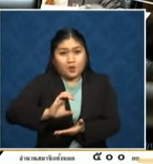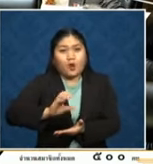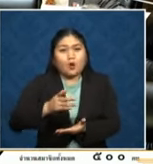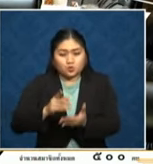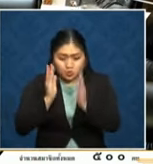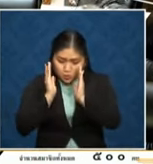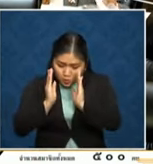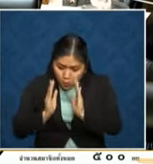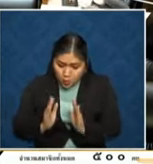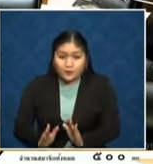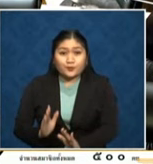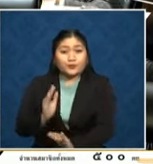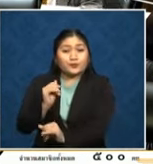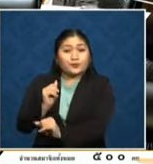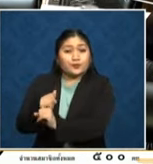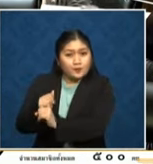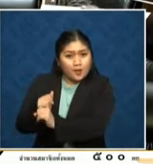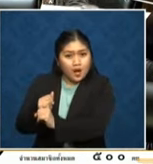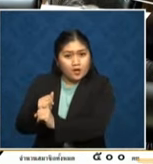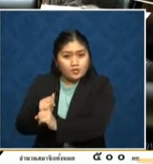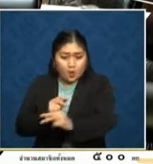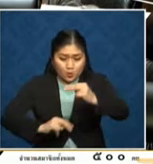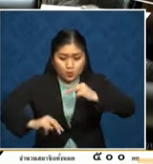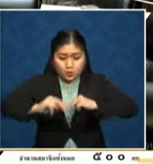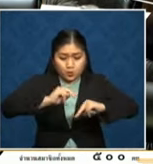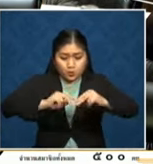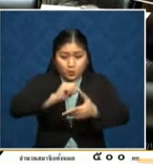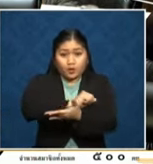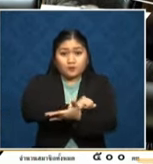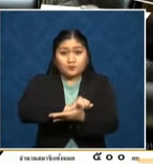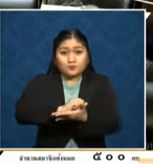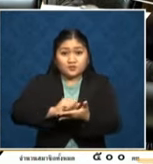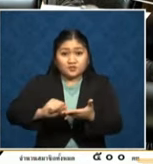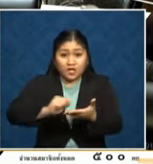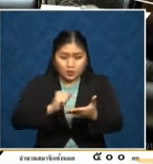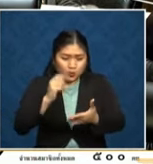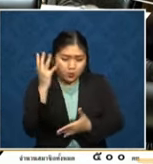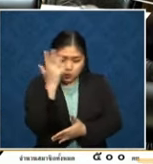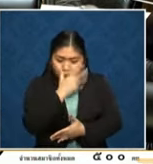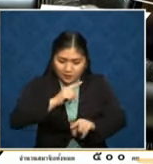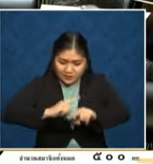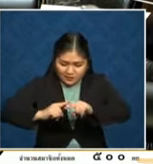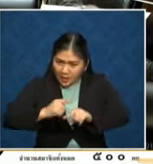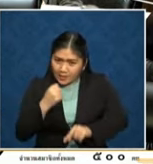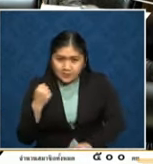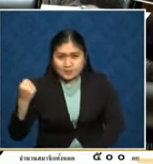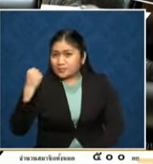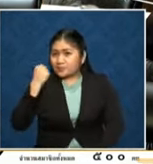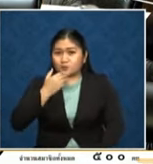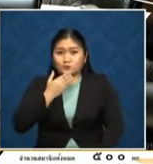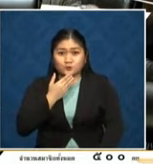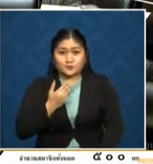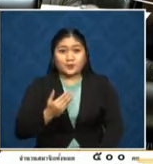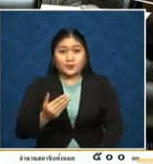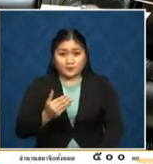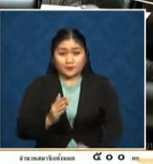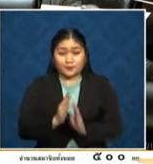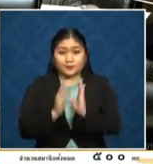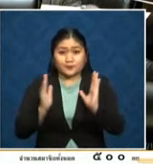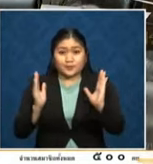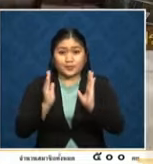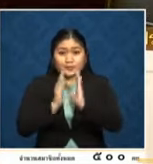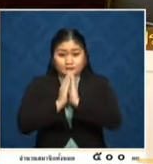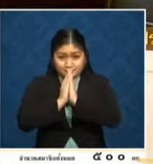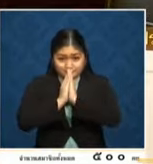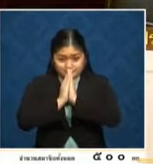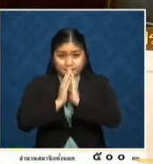คลากรเข้ามาดูแลเรื่องความสะอาดและภูมิทัศน์อย่างจริงจังและถาวรครับขอบคุณครับ